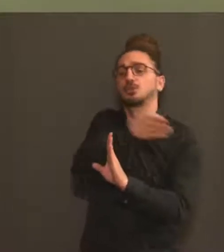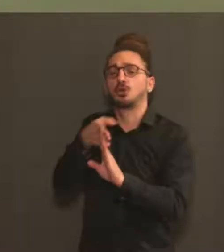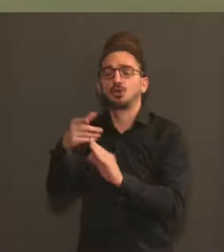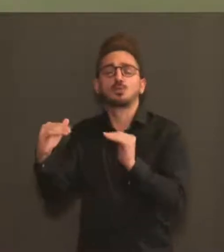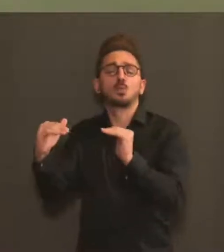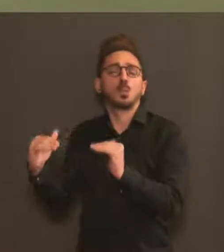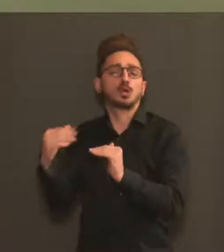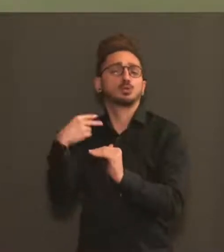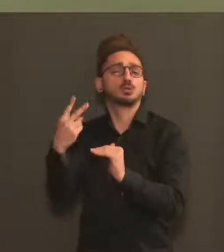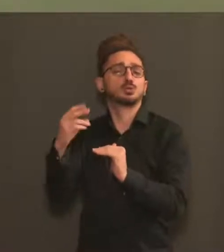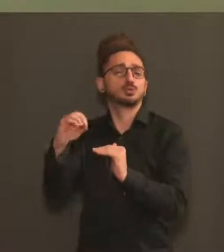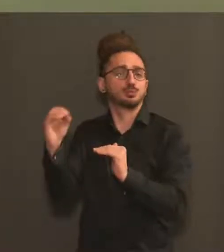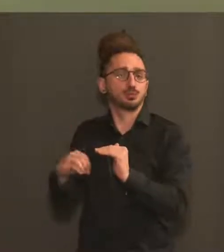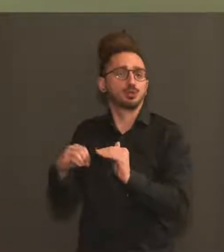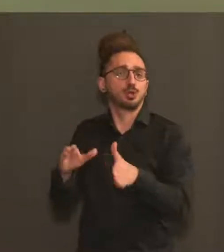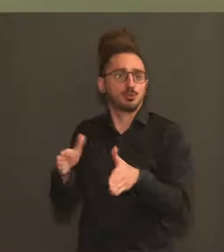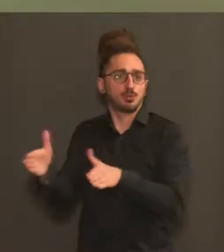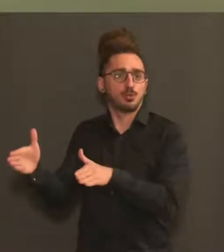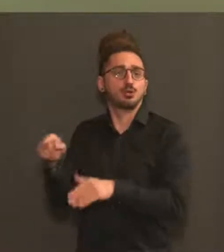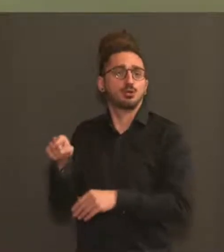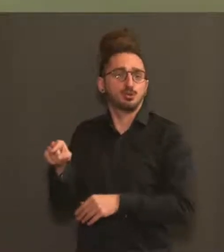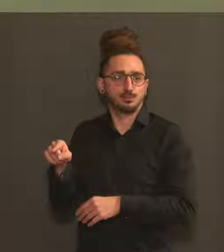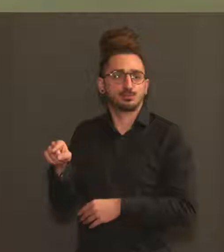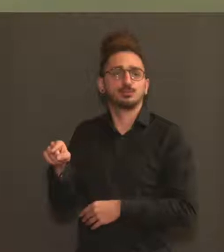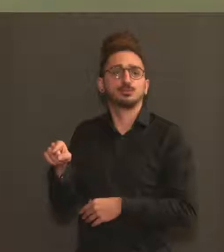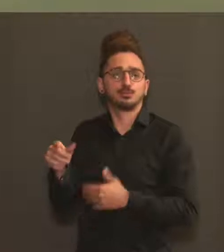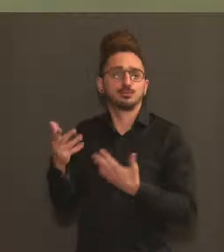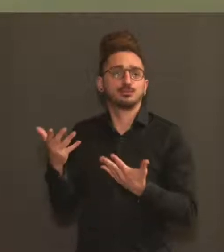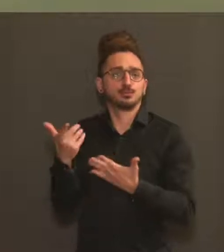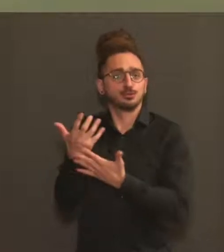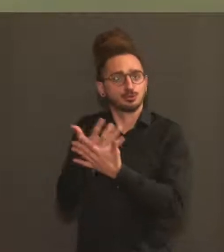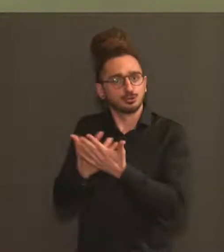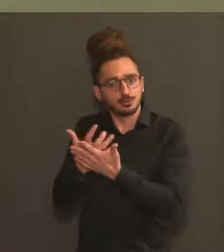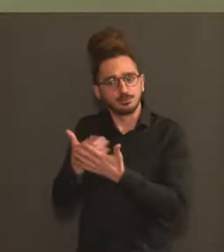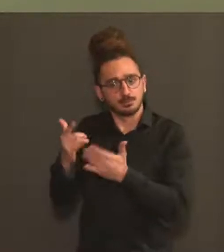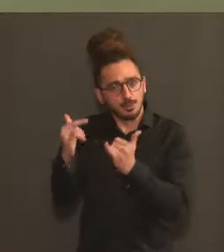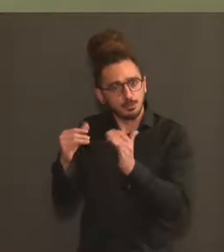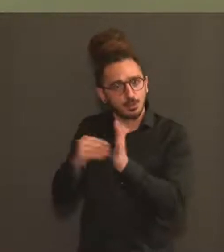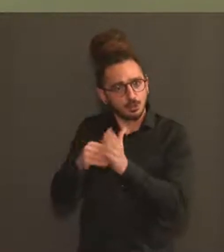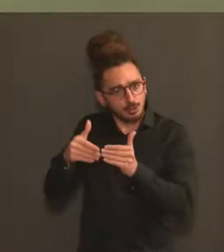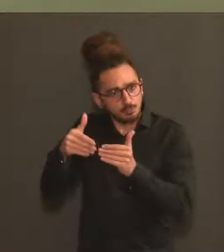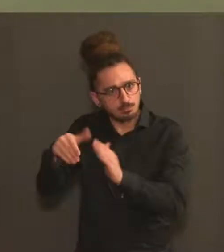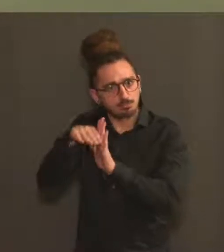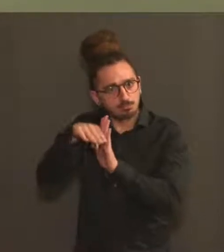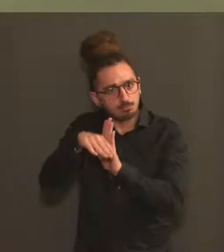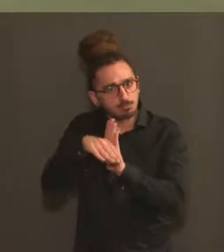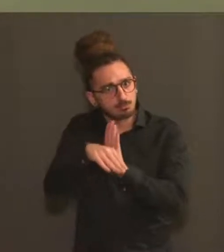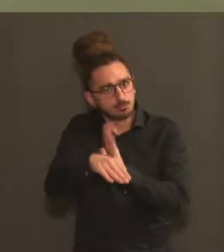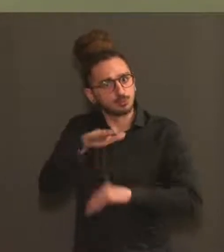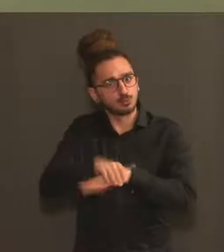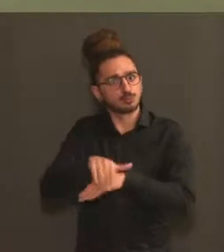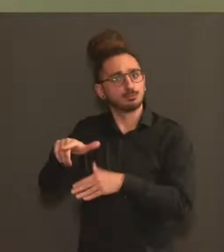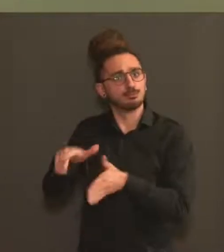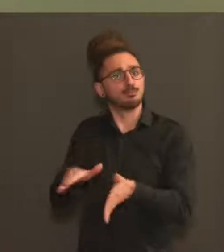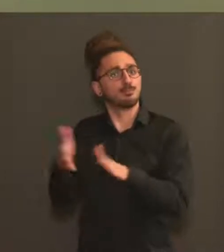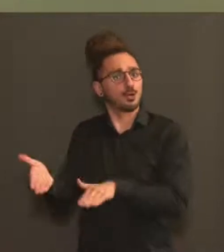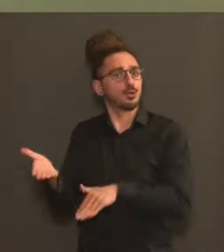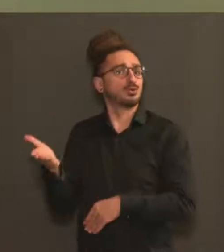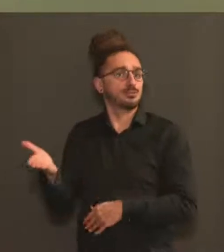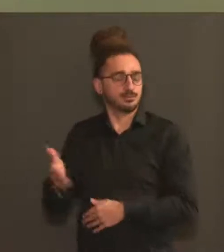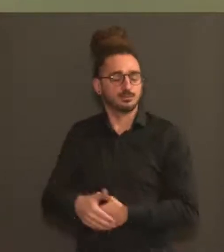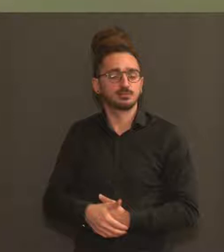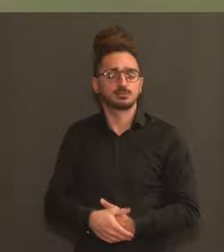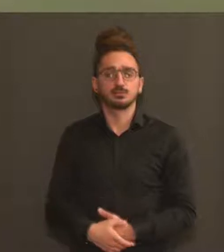l'instant continue à diminuer. Cette diminution, et c'est un corollaire de ce qu'on a discuté pour l'hospitalisation